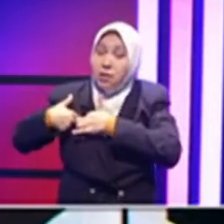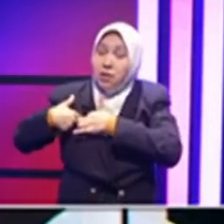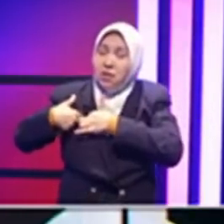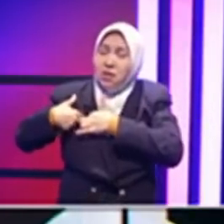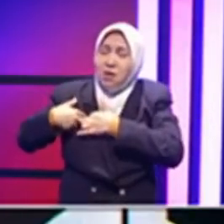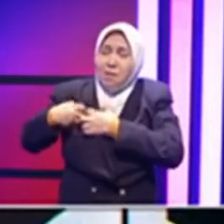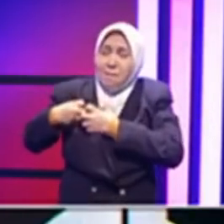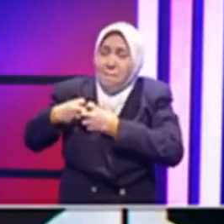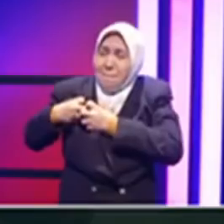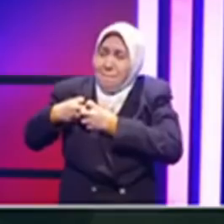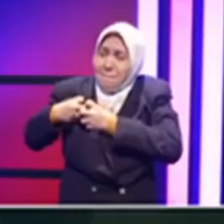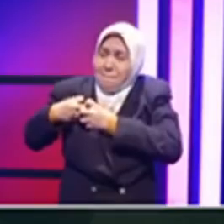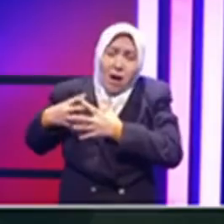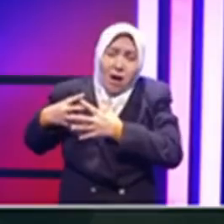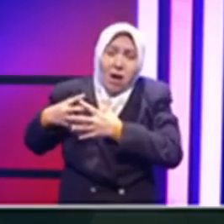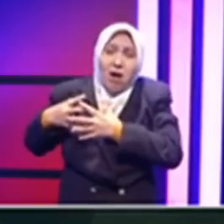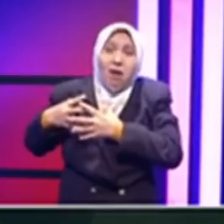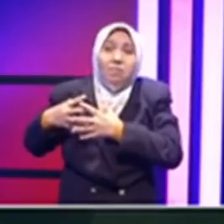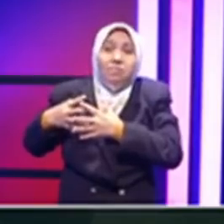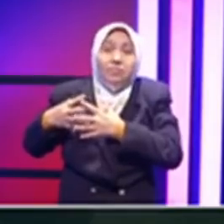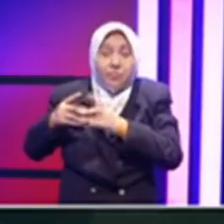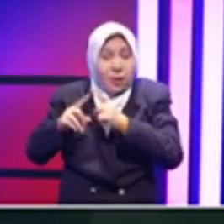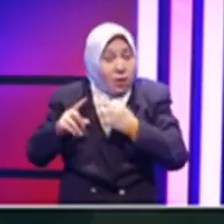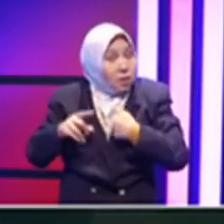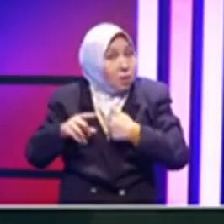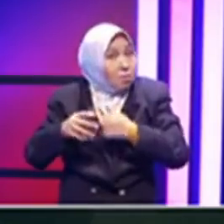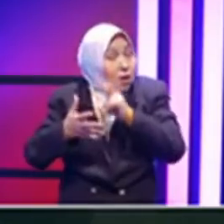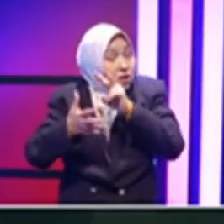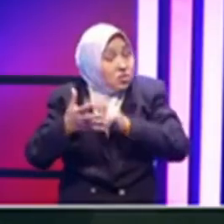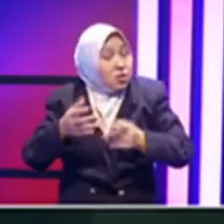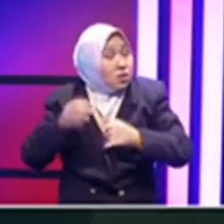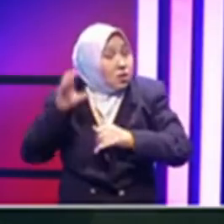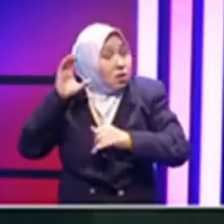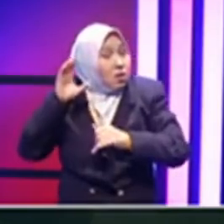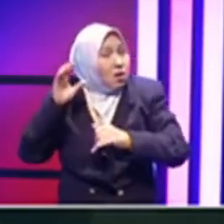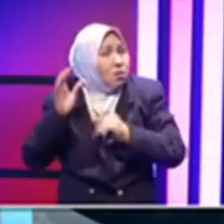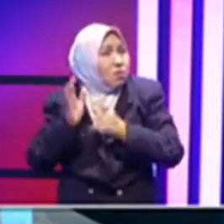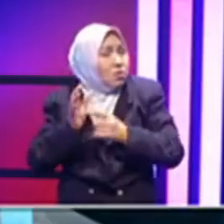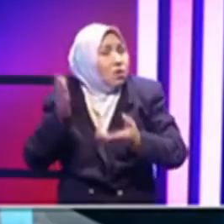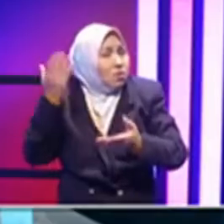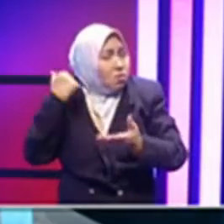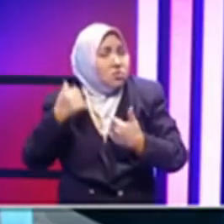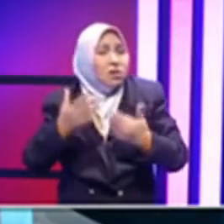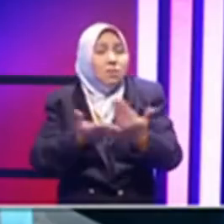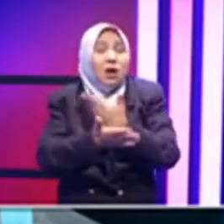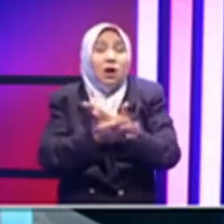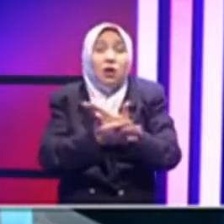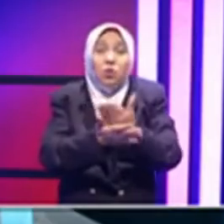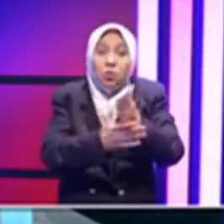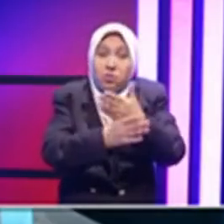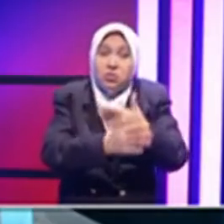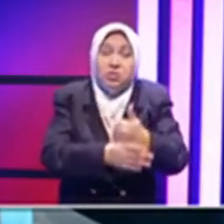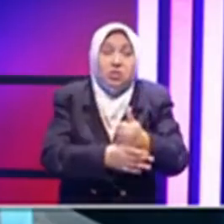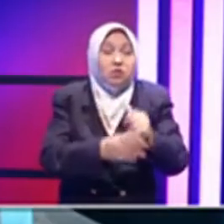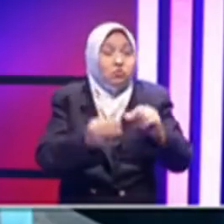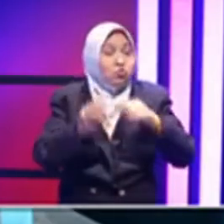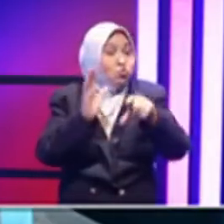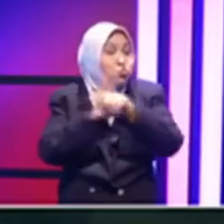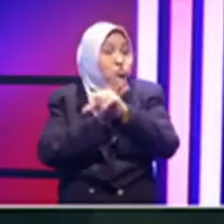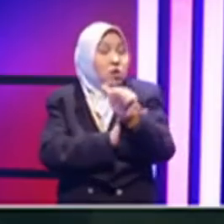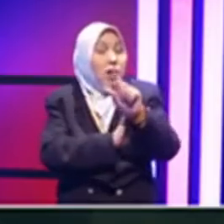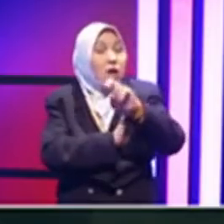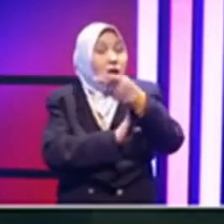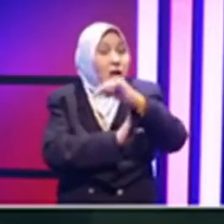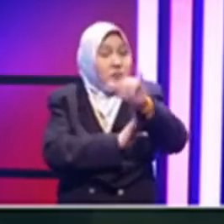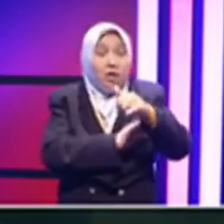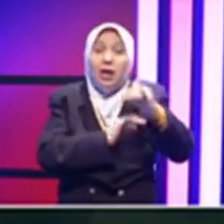meletup Ustaz. Bila kita baca, bila kita dengar, kadang-kadang baru ni saya ada kongsikan sikit surah Al-Hajj kepada para